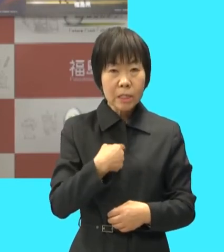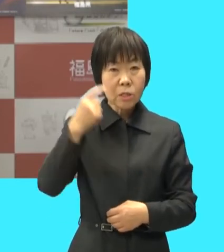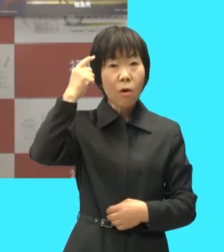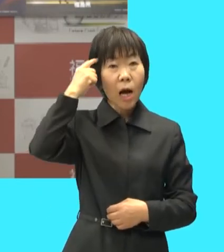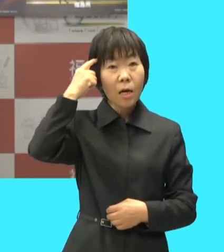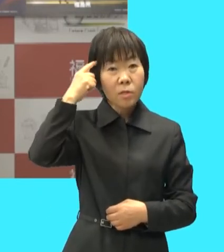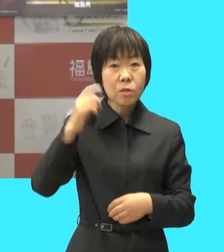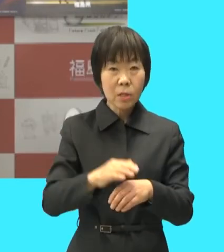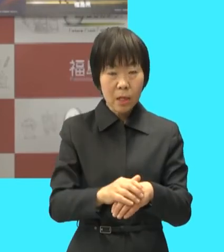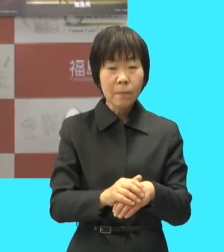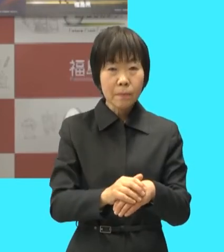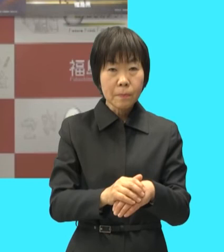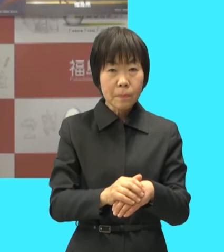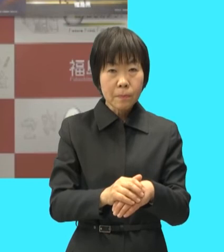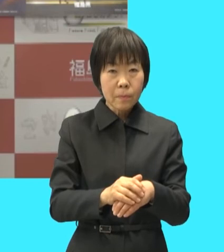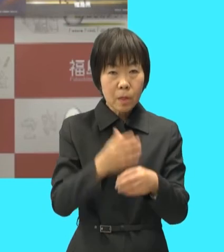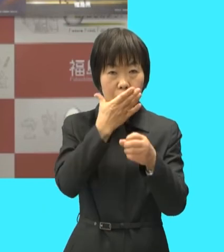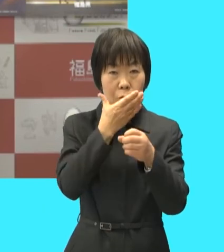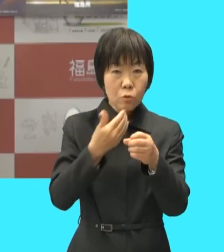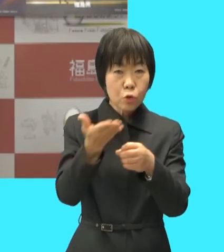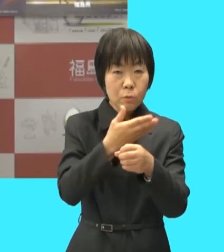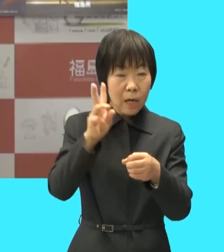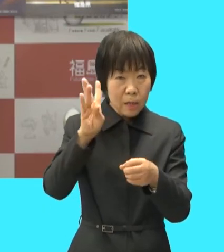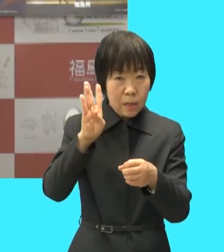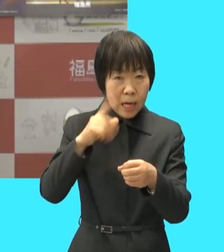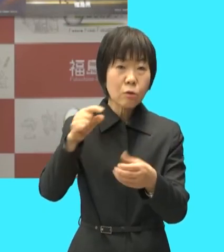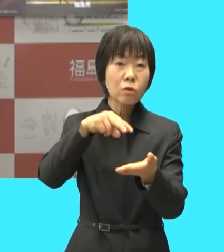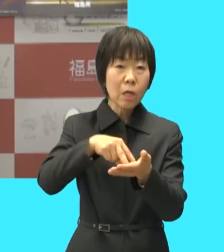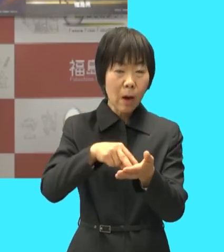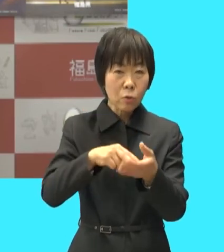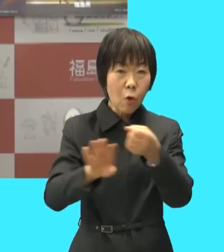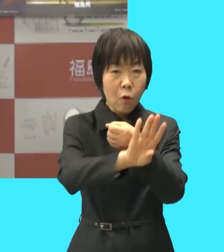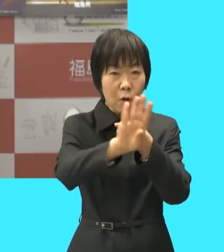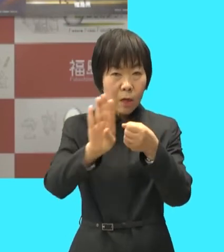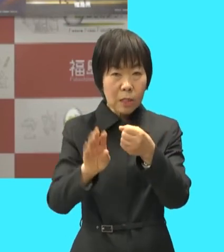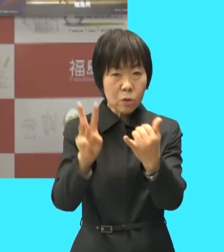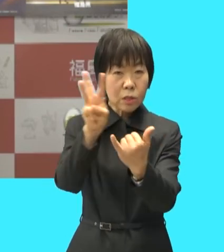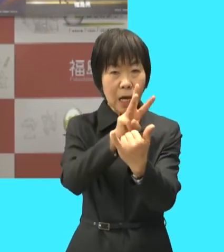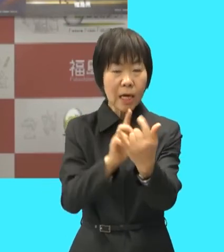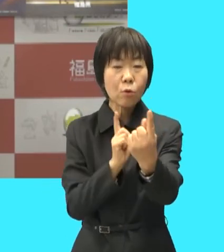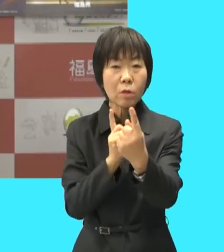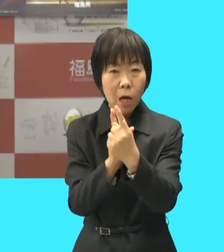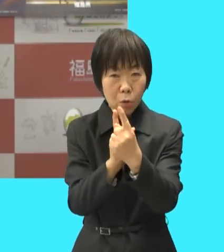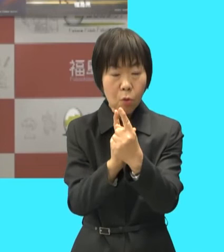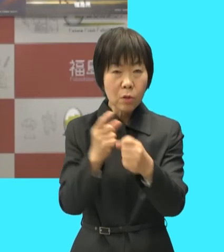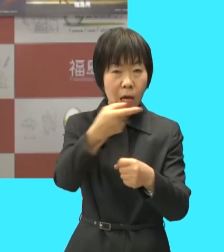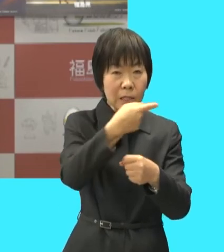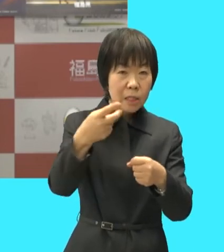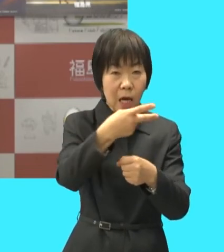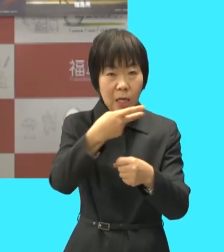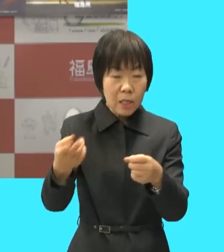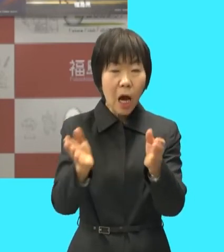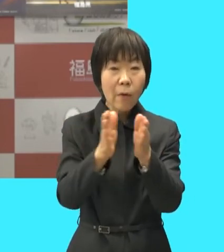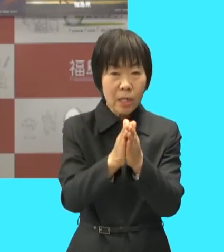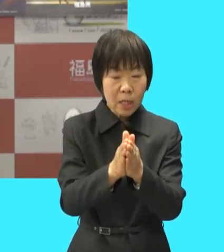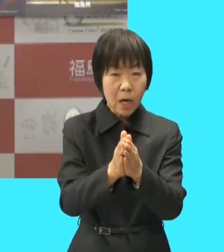覚ですので、やはり福島県としてはこの原子力災害への対応あるいは第一第二原発を合